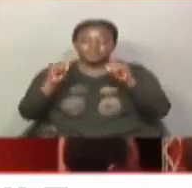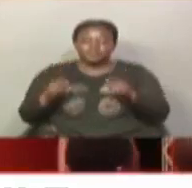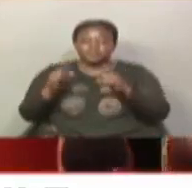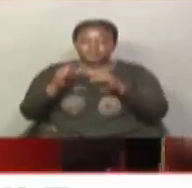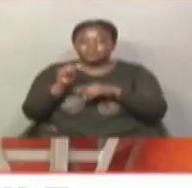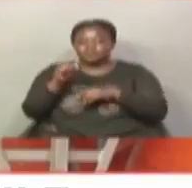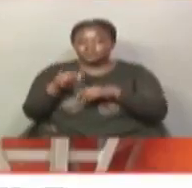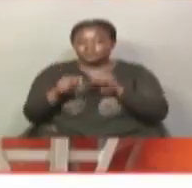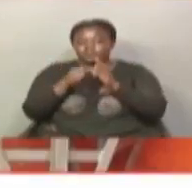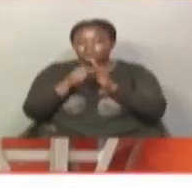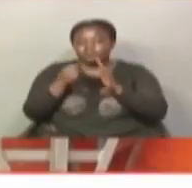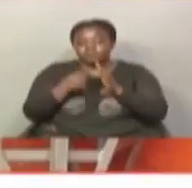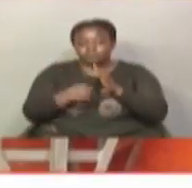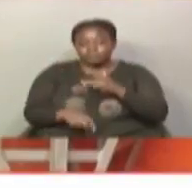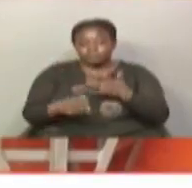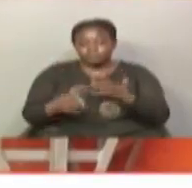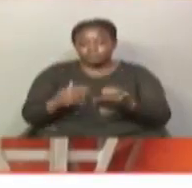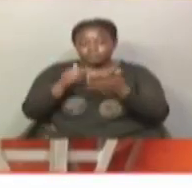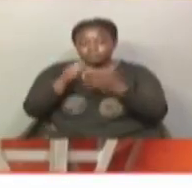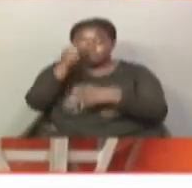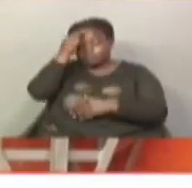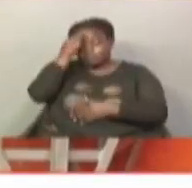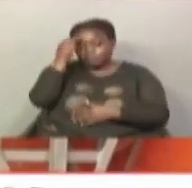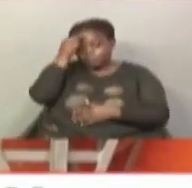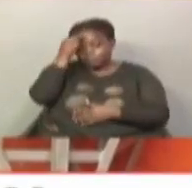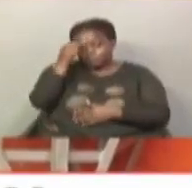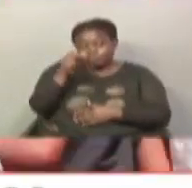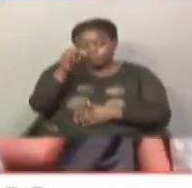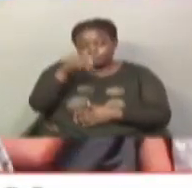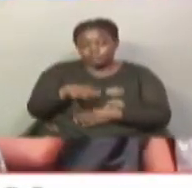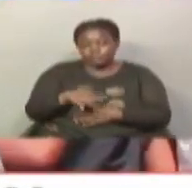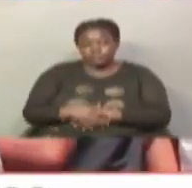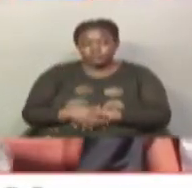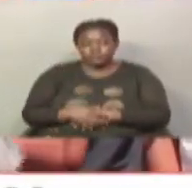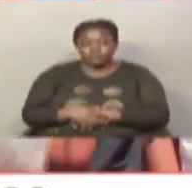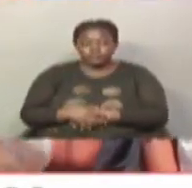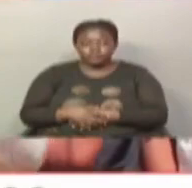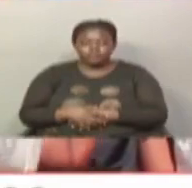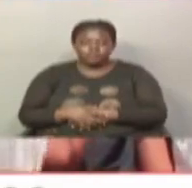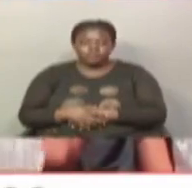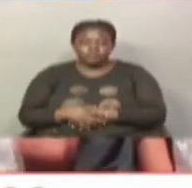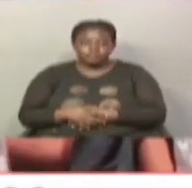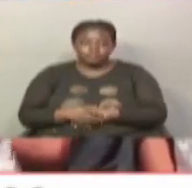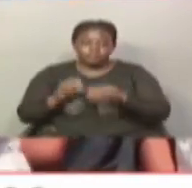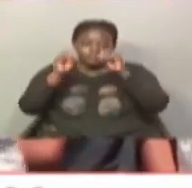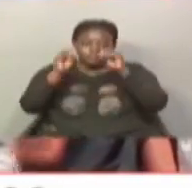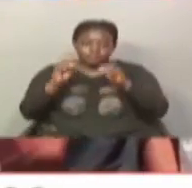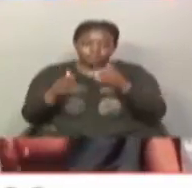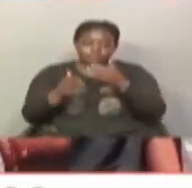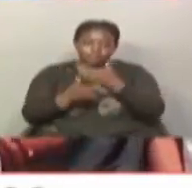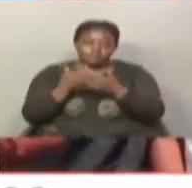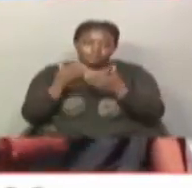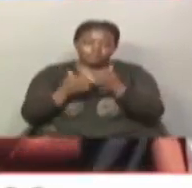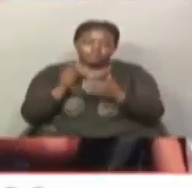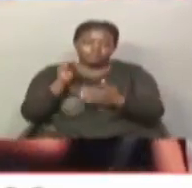bichi ebipa yambi okuhisa baize bawe basomesa bafe bafwayo nnyo